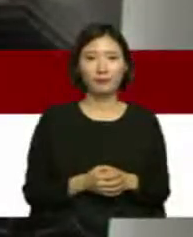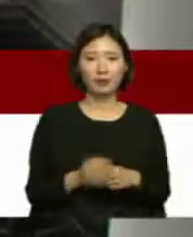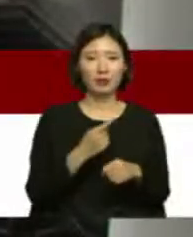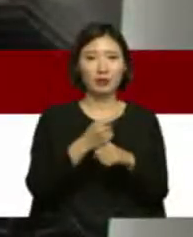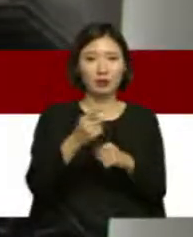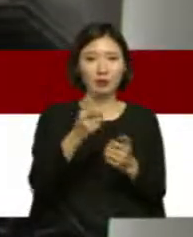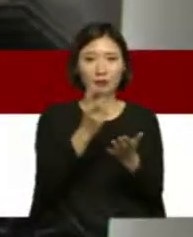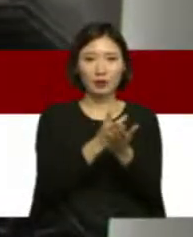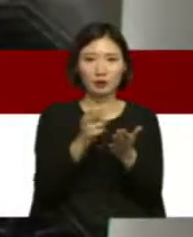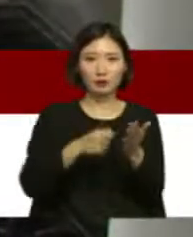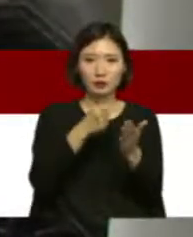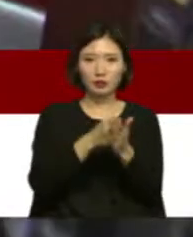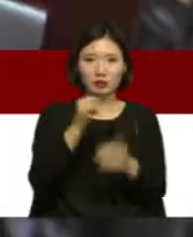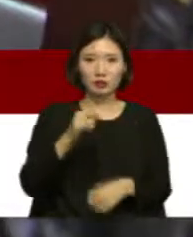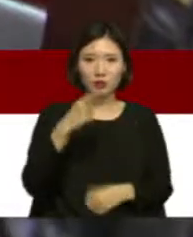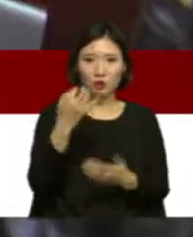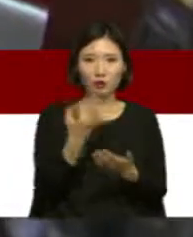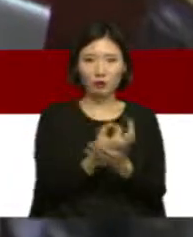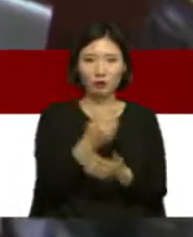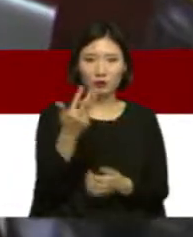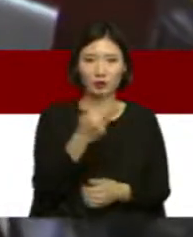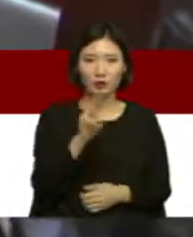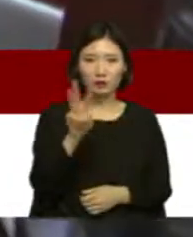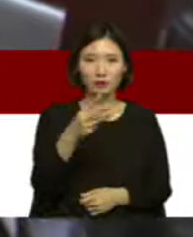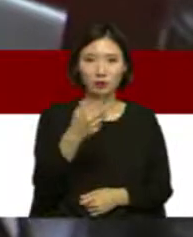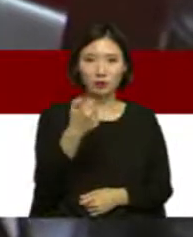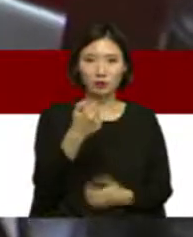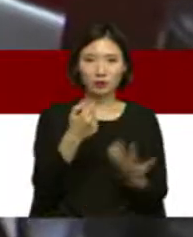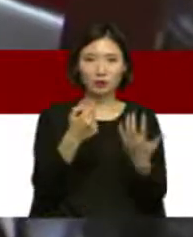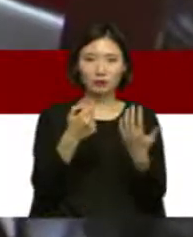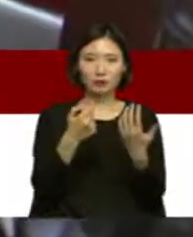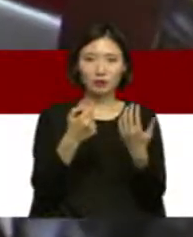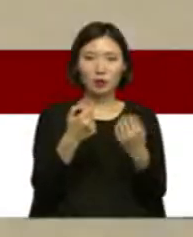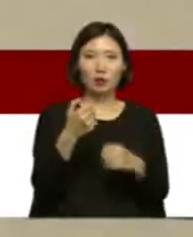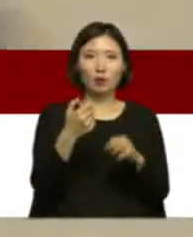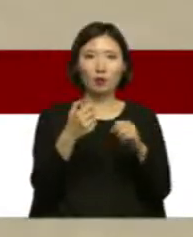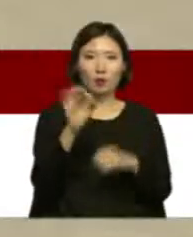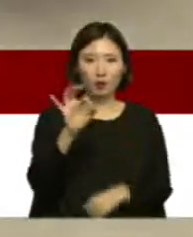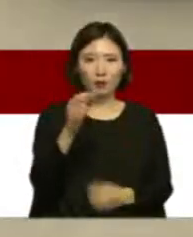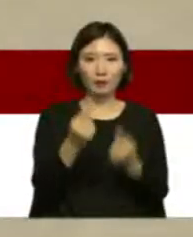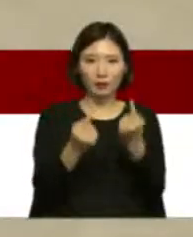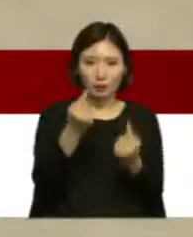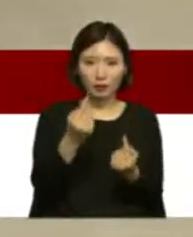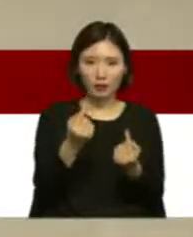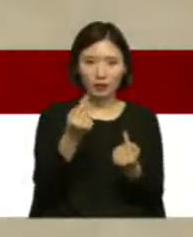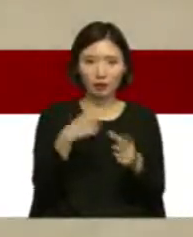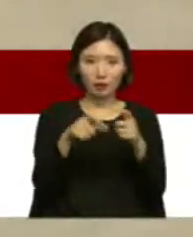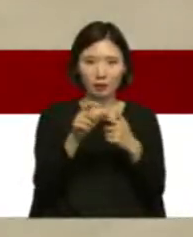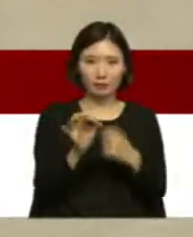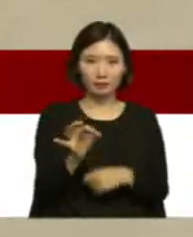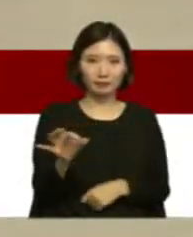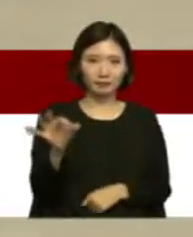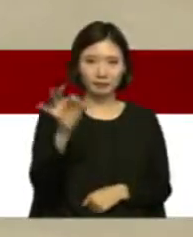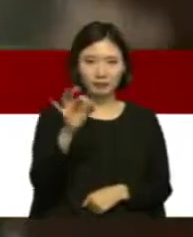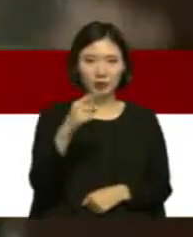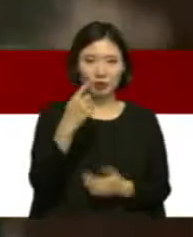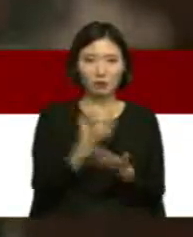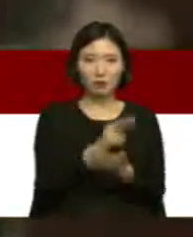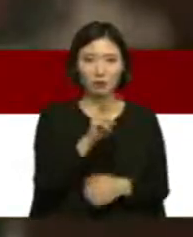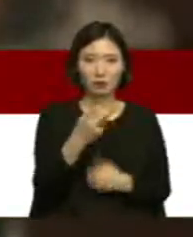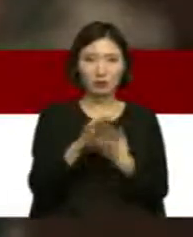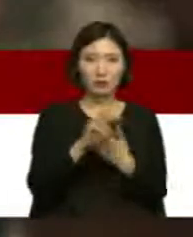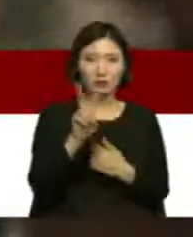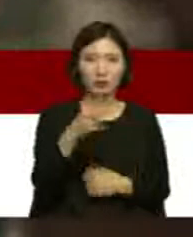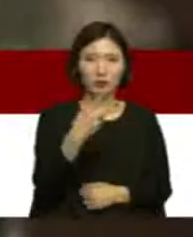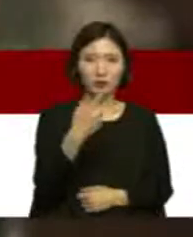이는 내년 법정 최저임금 아 8350 원보다 1,550원 높은 금액 입니다 월급으로 환산하면 아